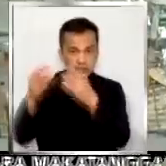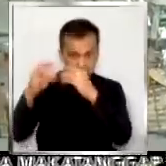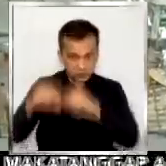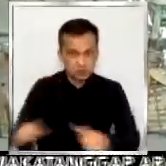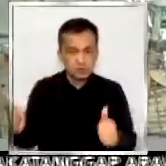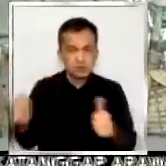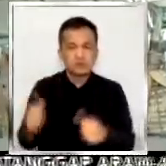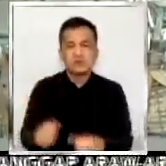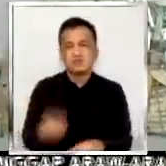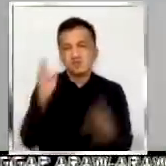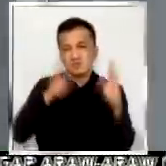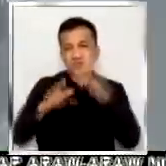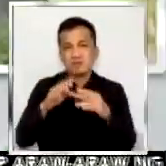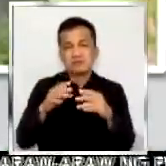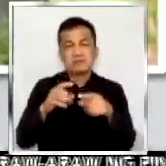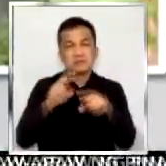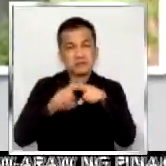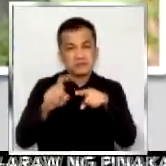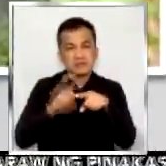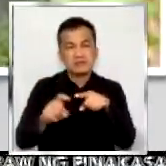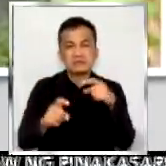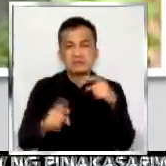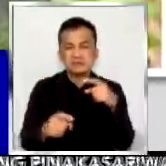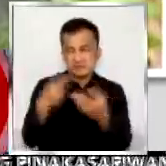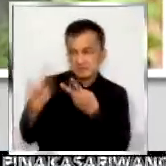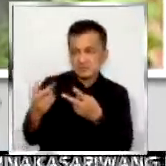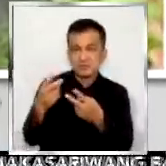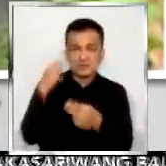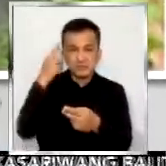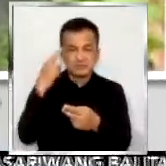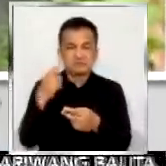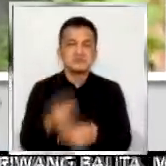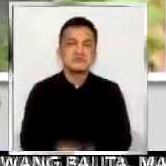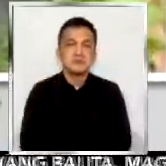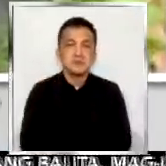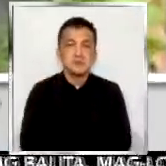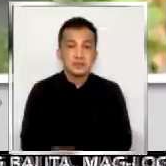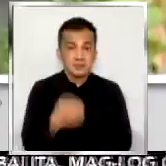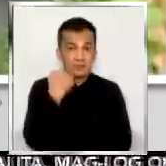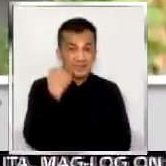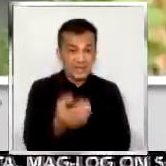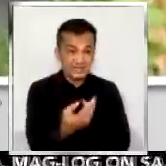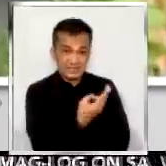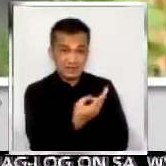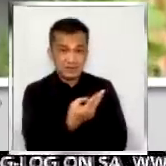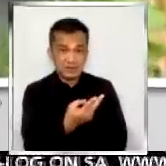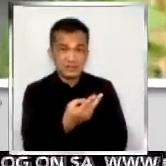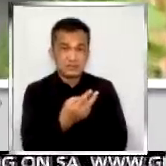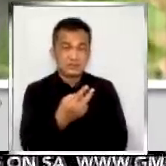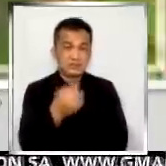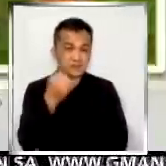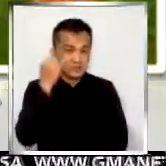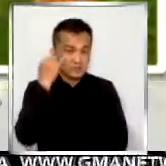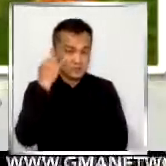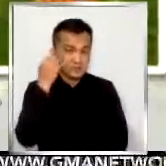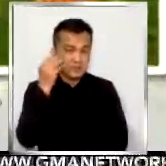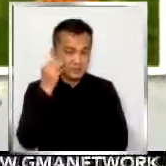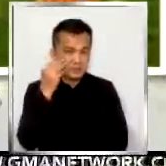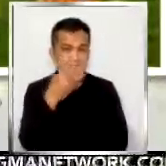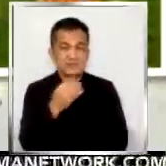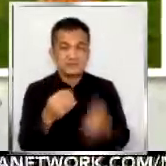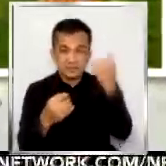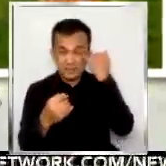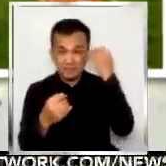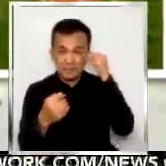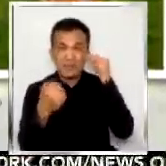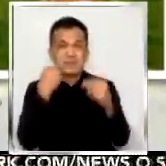tinitingnang sanhi. Patay rin ang magkapatid na menor de edad na sina Jennifer at John Michael Gargoles matapos